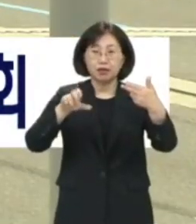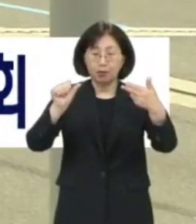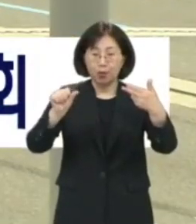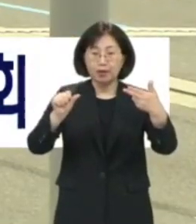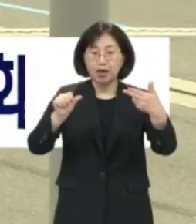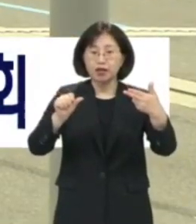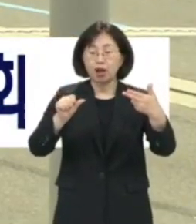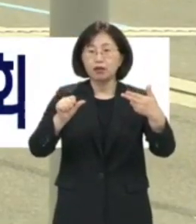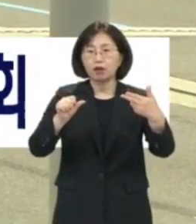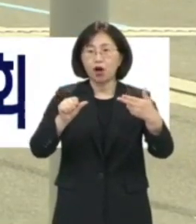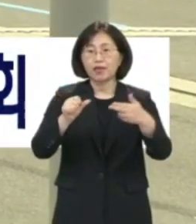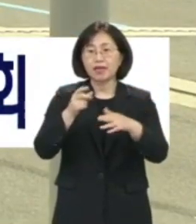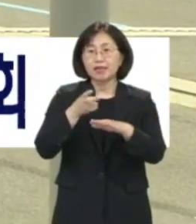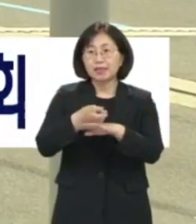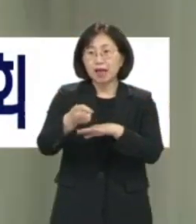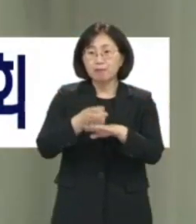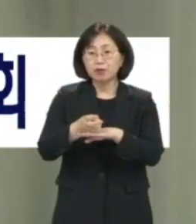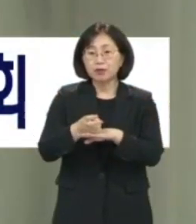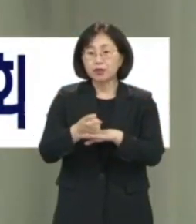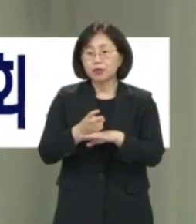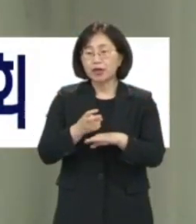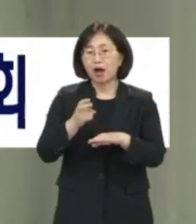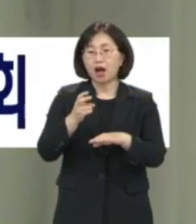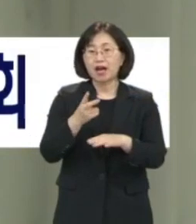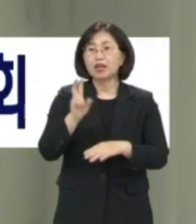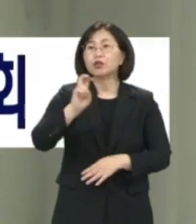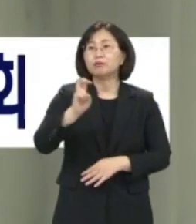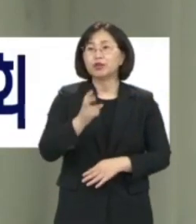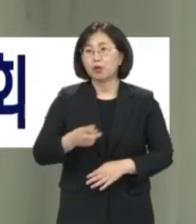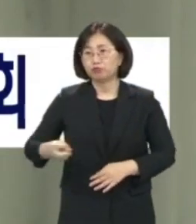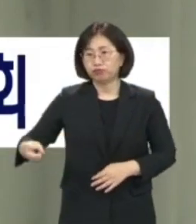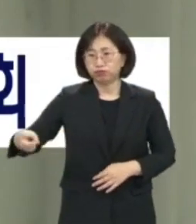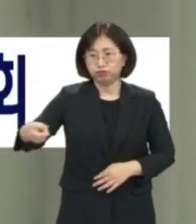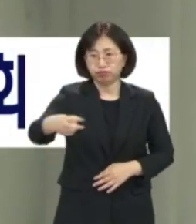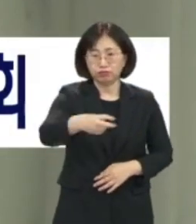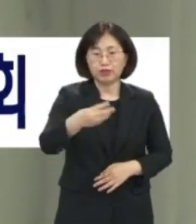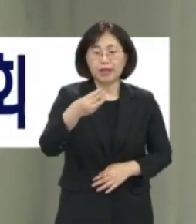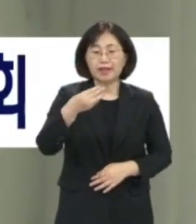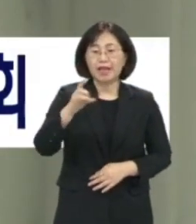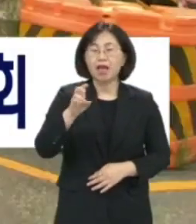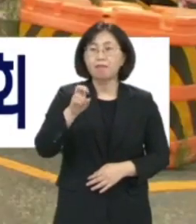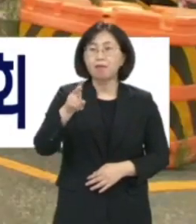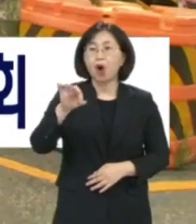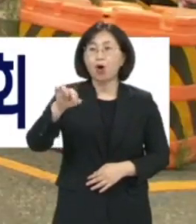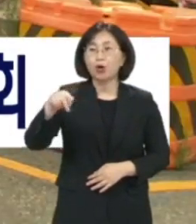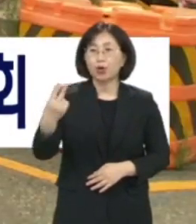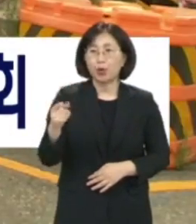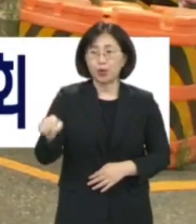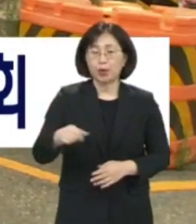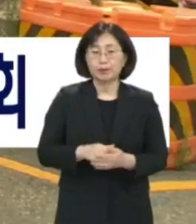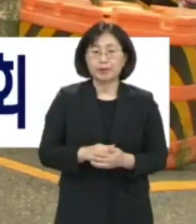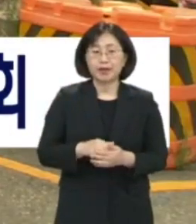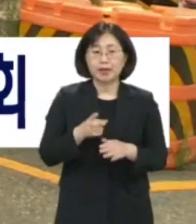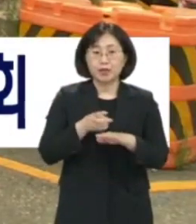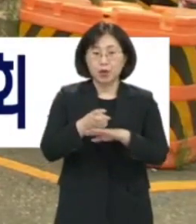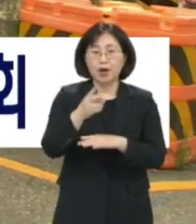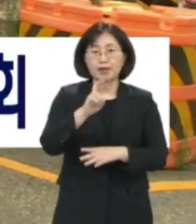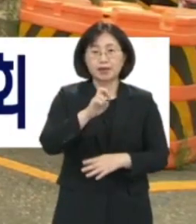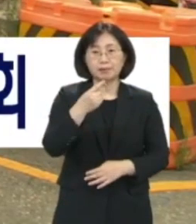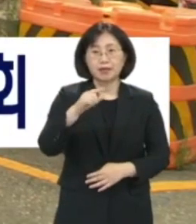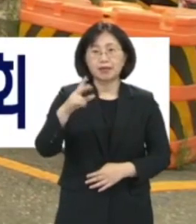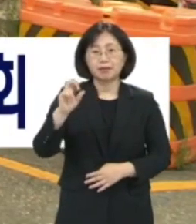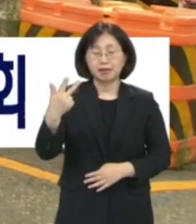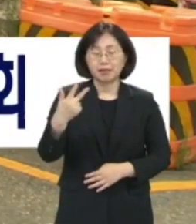유등교 통과했던 신내 버스 20개의 노선이 태평교 우회 운행합니다 우회하는 노선은 20에서 27번